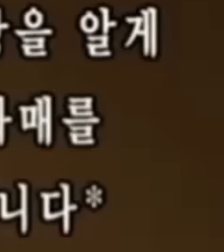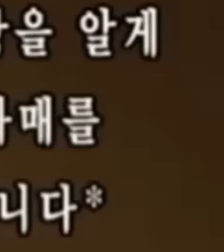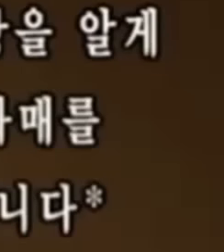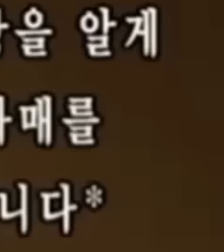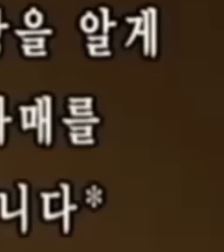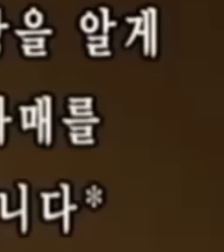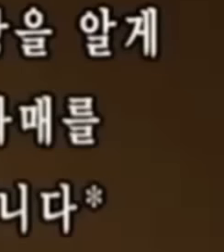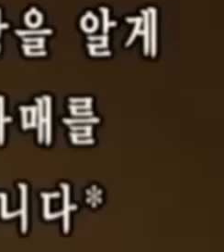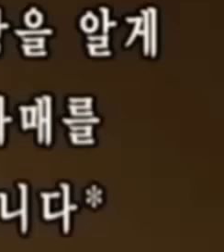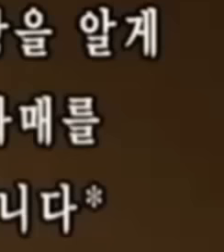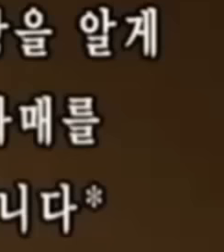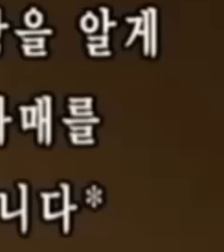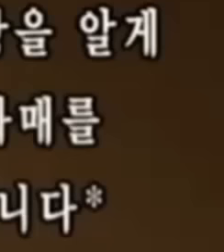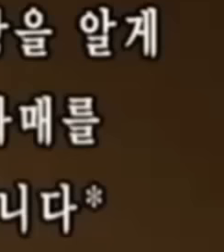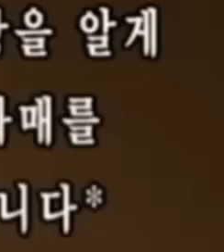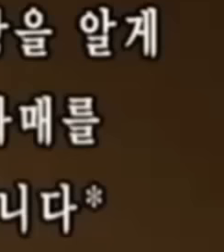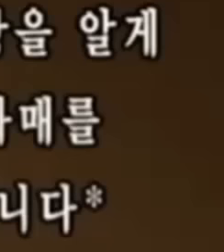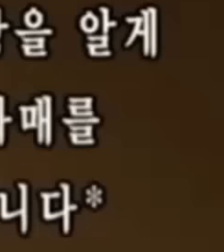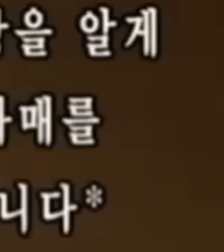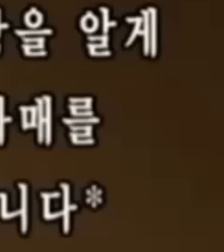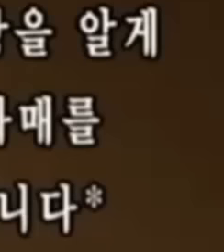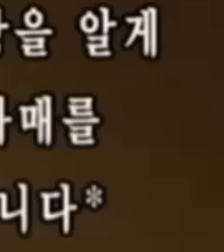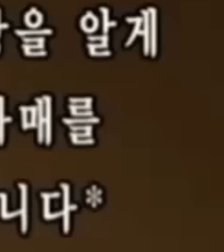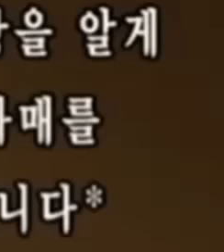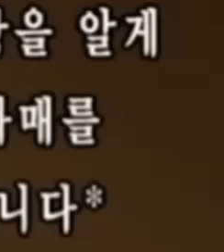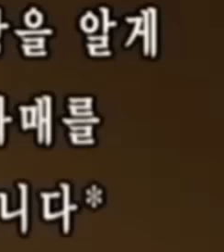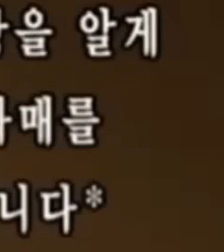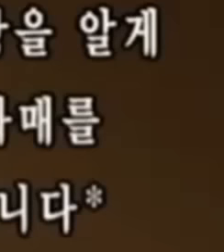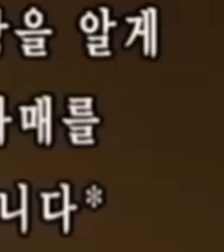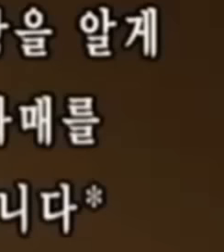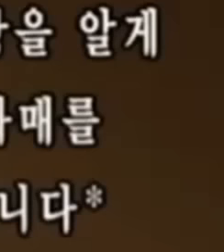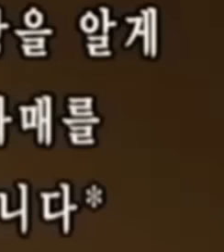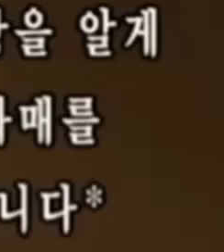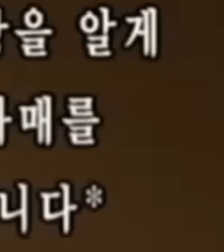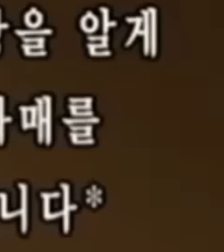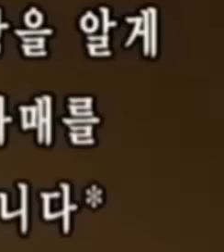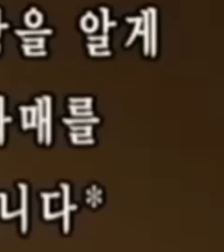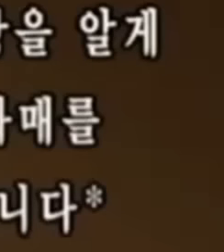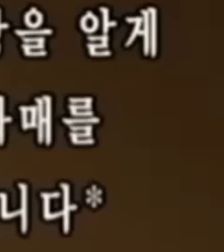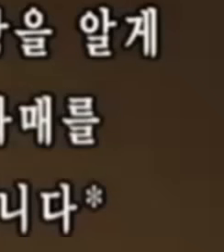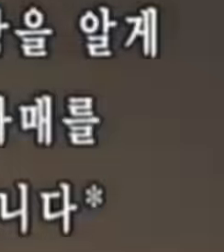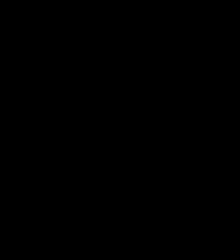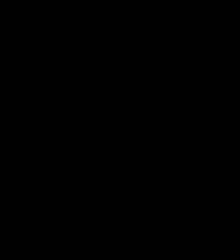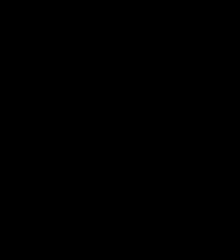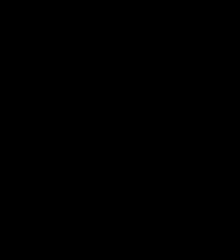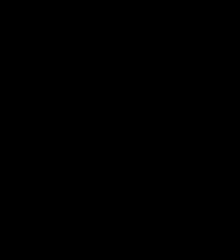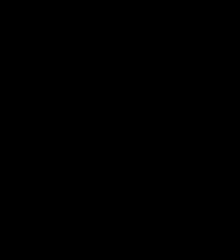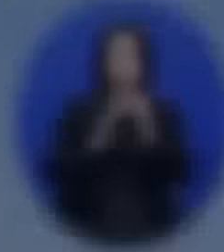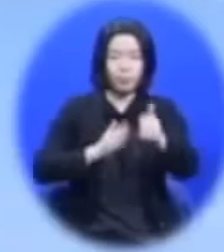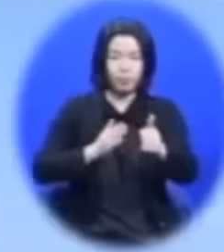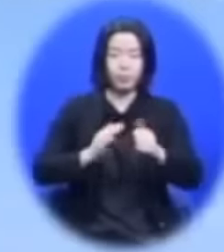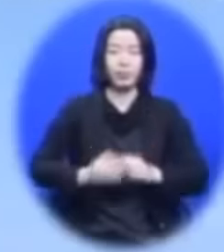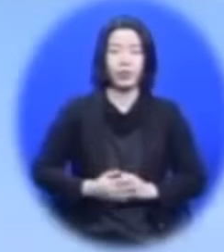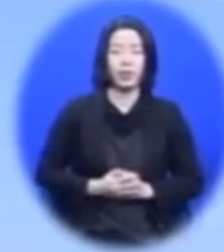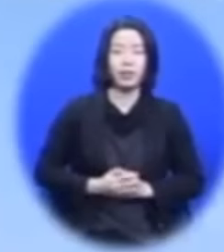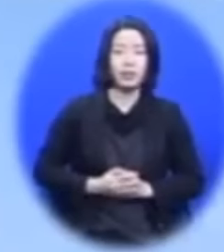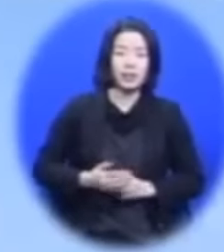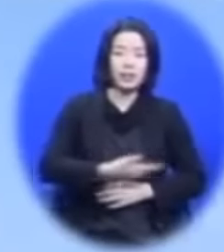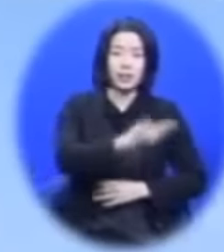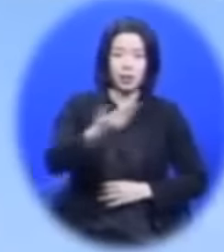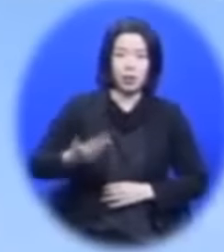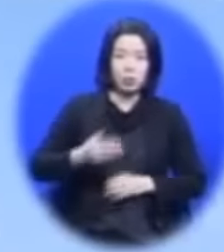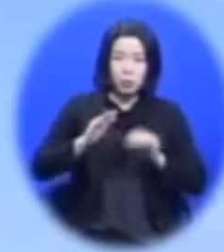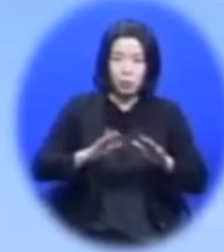되었습니다. 그러므로 우리도 형제자매를 위하여 목숨을 버리는 것이 마땅합니다. 여러분